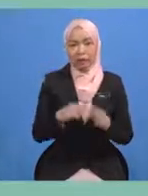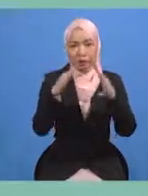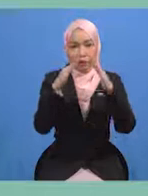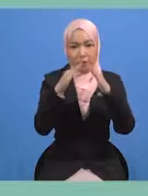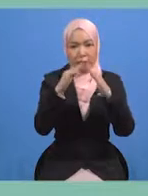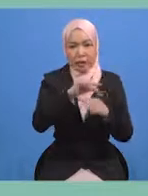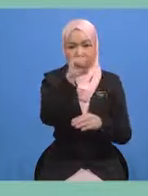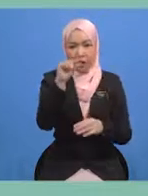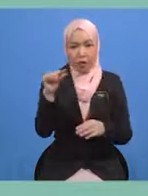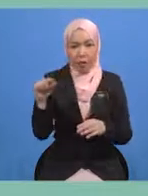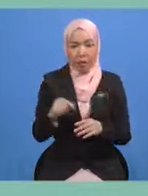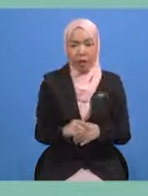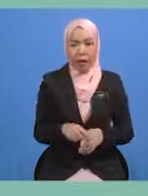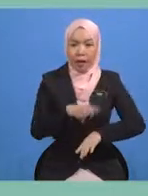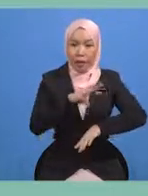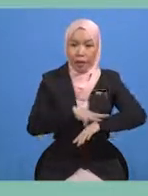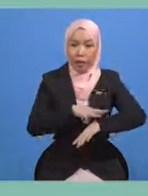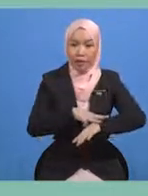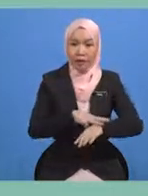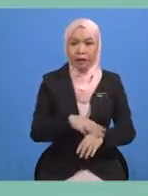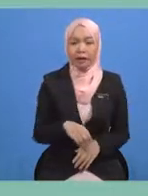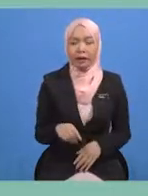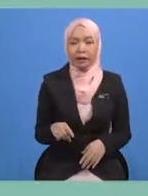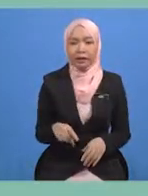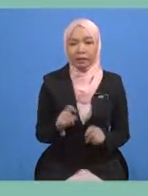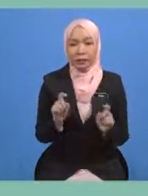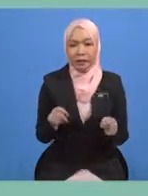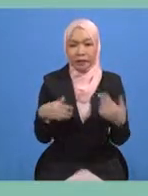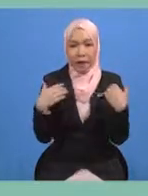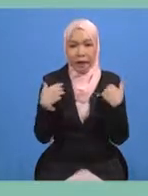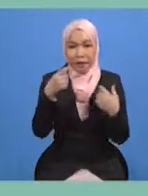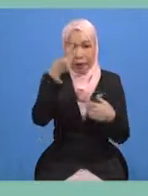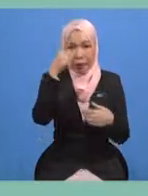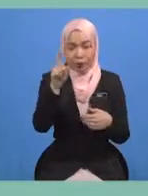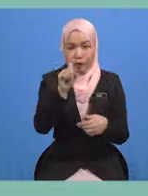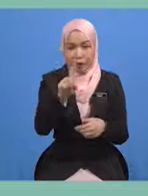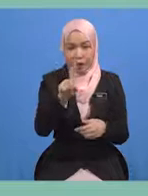diperlukan untuk satu kitaran lengkap.